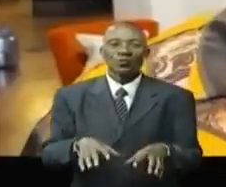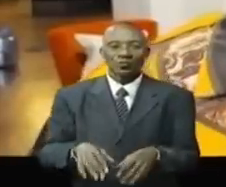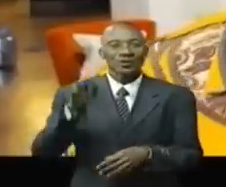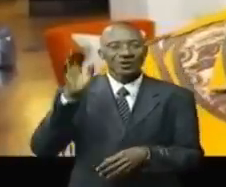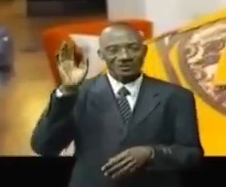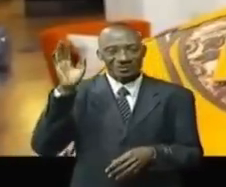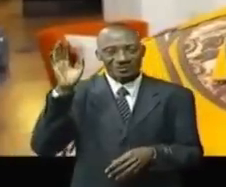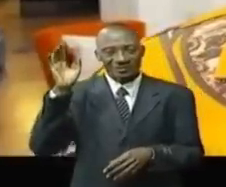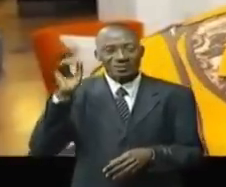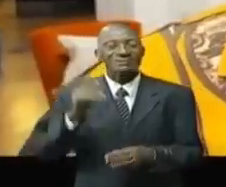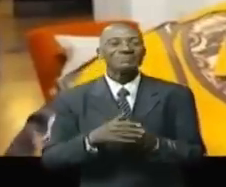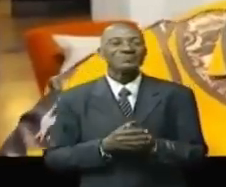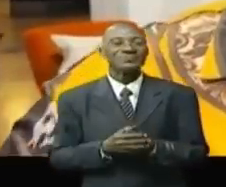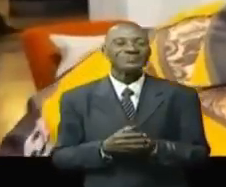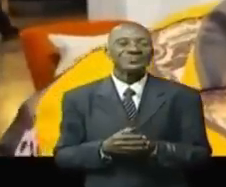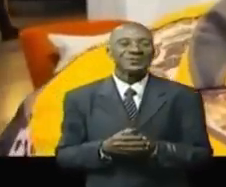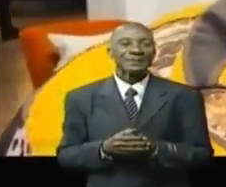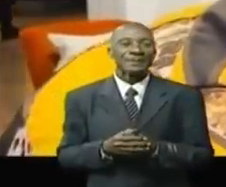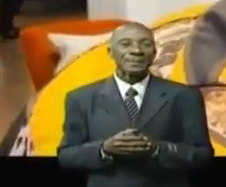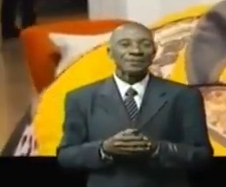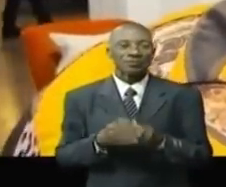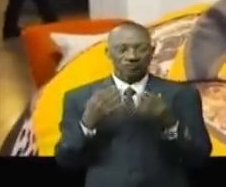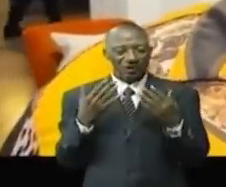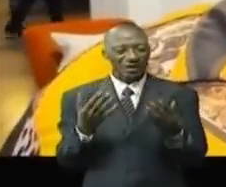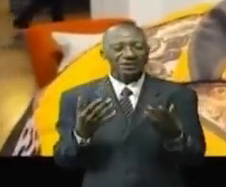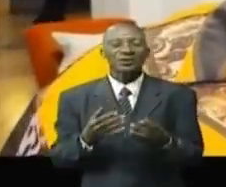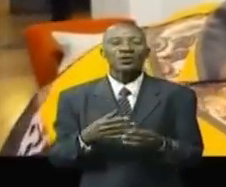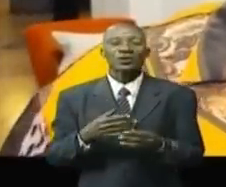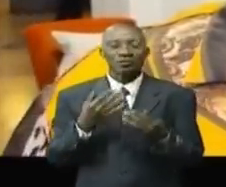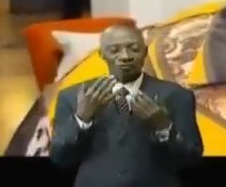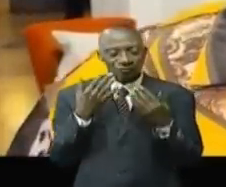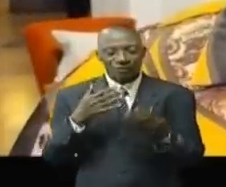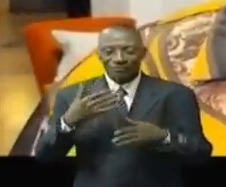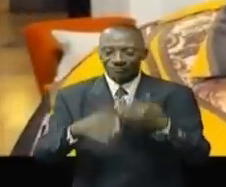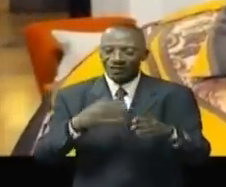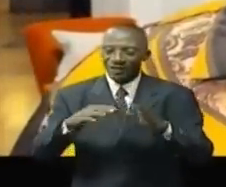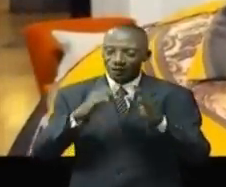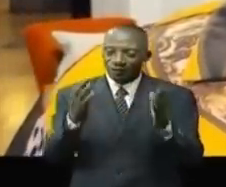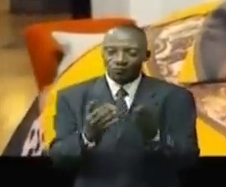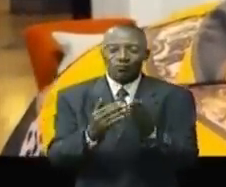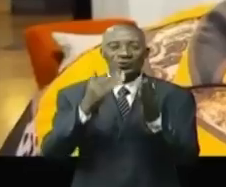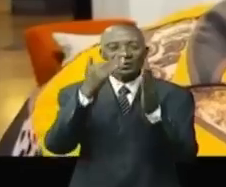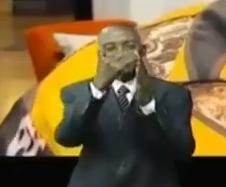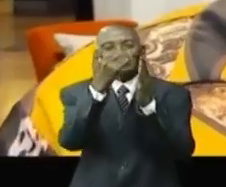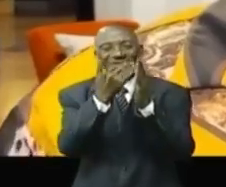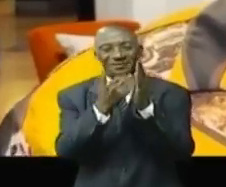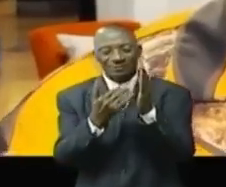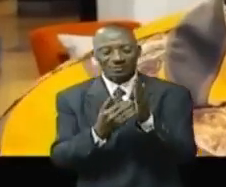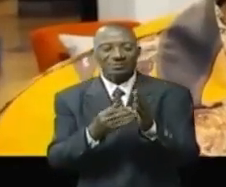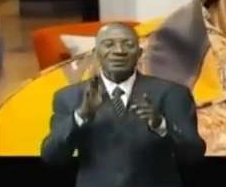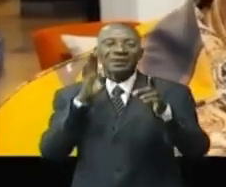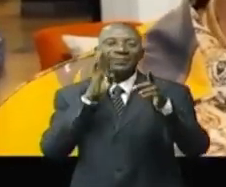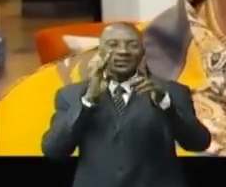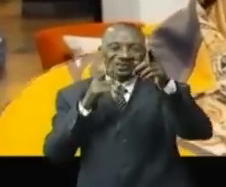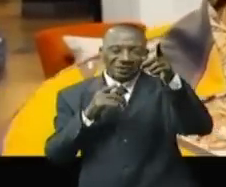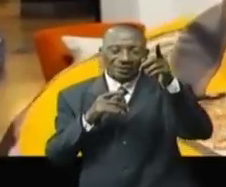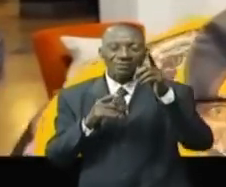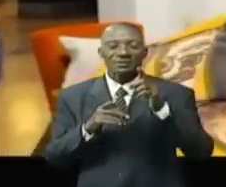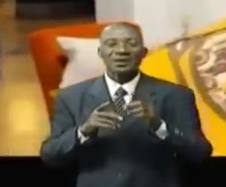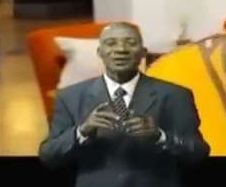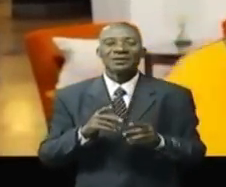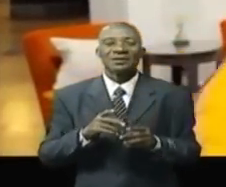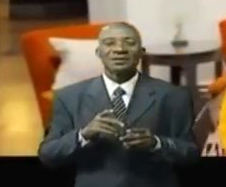qui est censée faire et suivre toutes les étapes. Il y a les cérémonies qui vont se passer en Belgique, il y a la population de Belgique, la